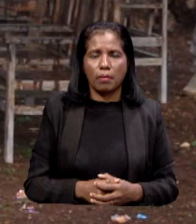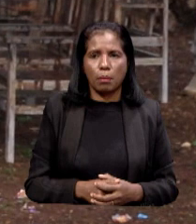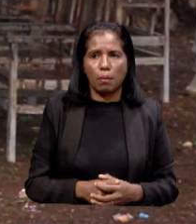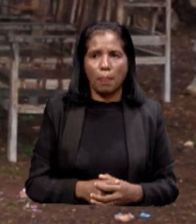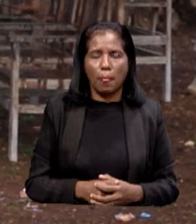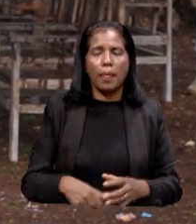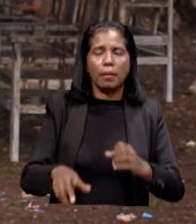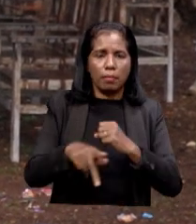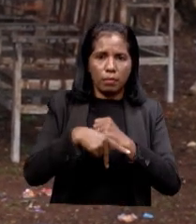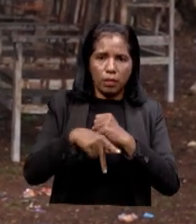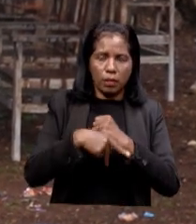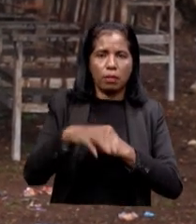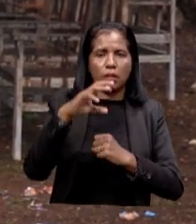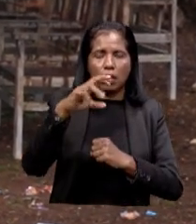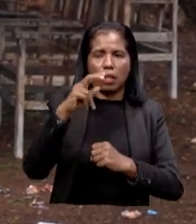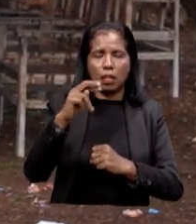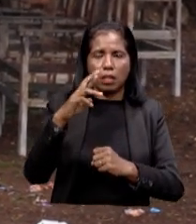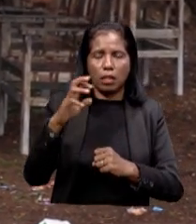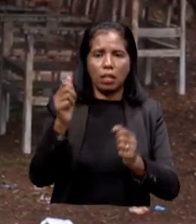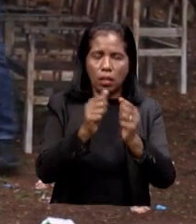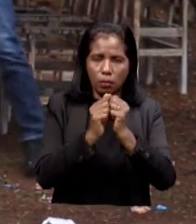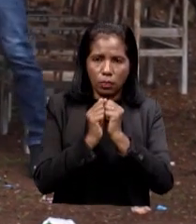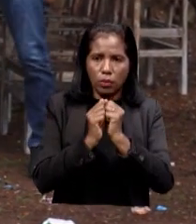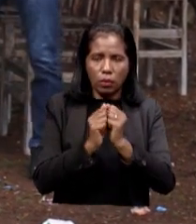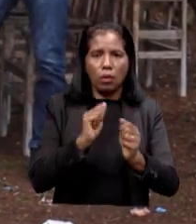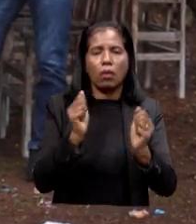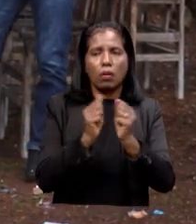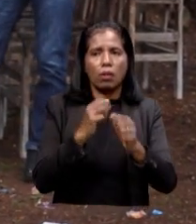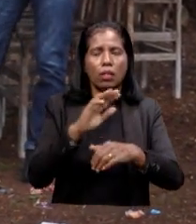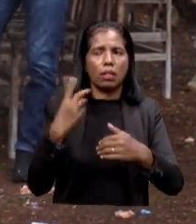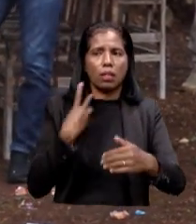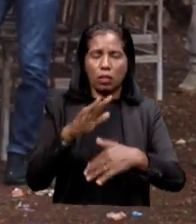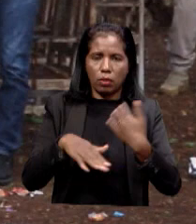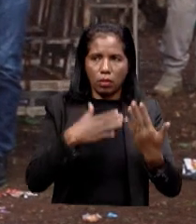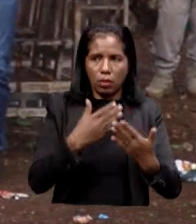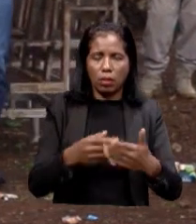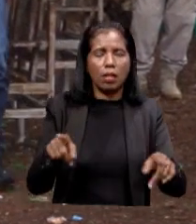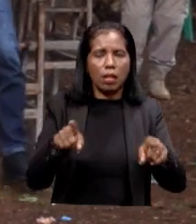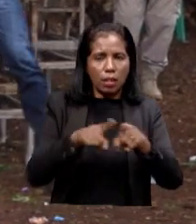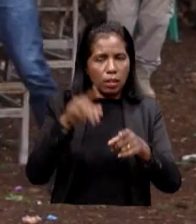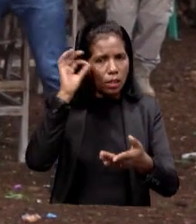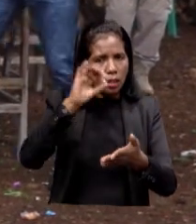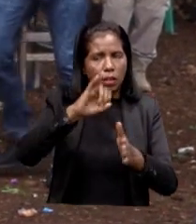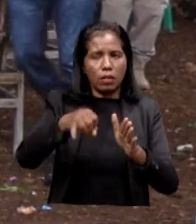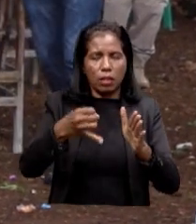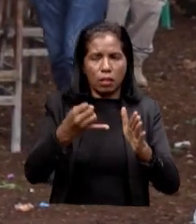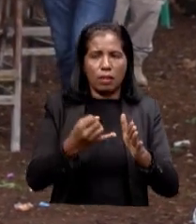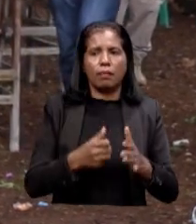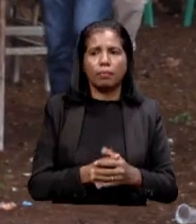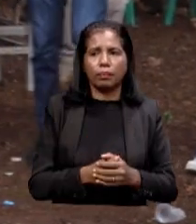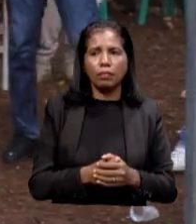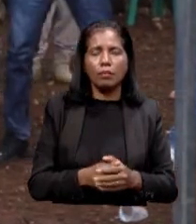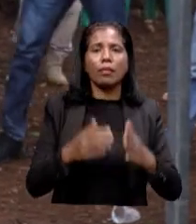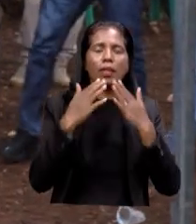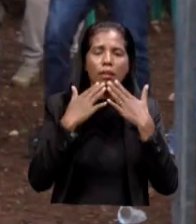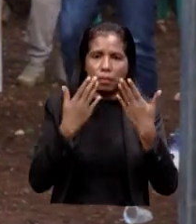partido CNRT. Se amotu ho ita hututu. Ane sa secretario general. Hau